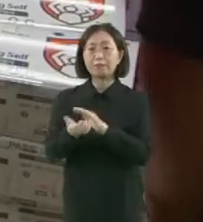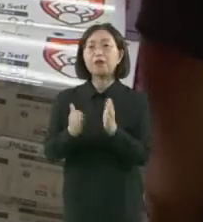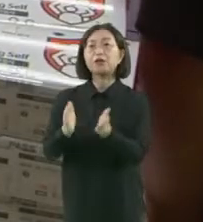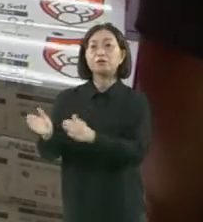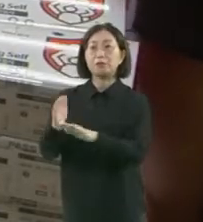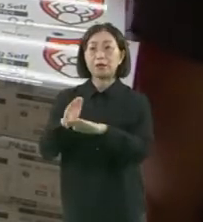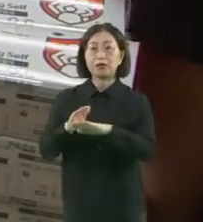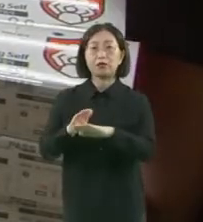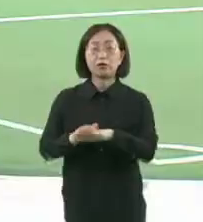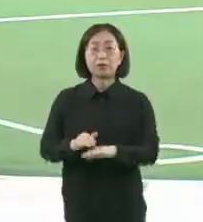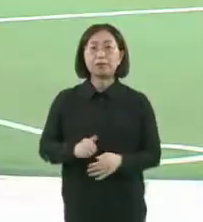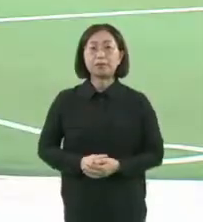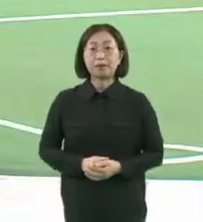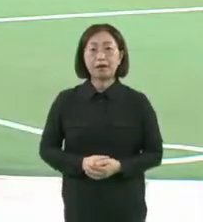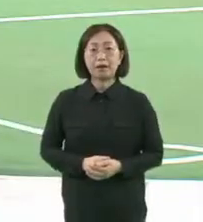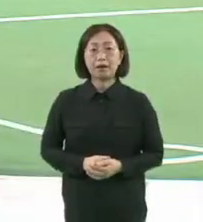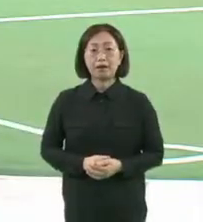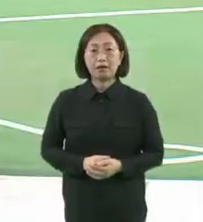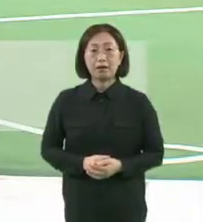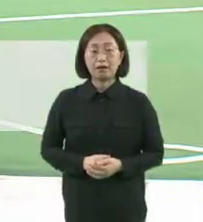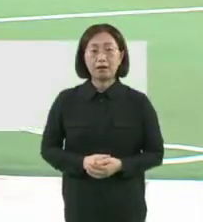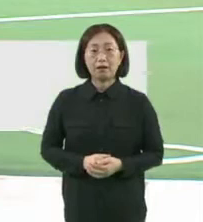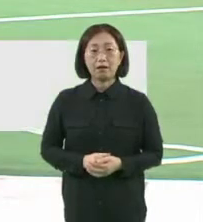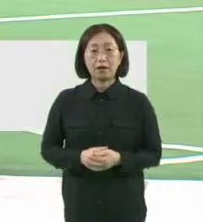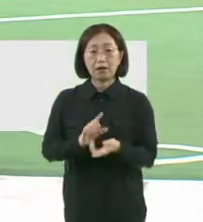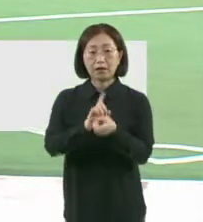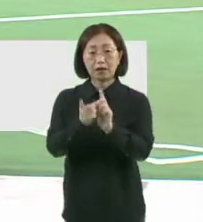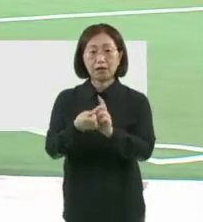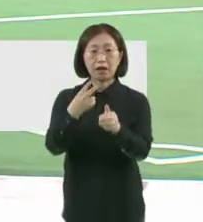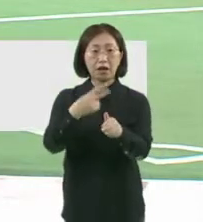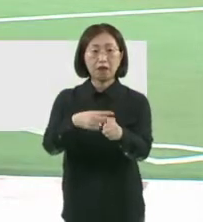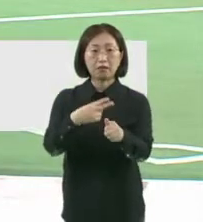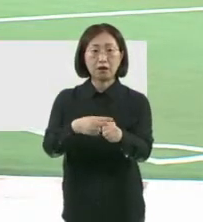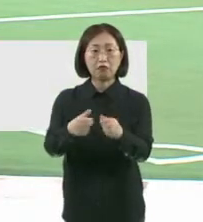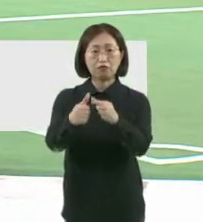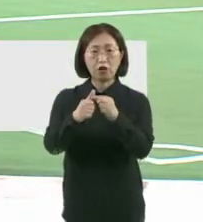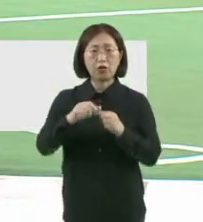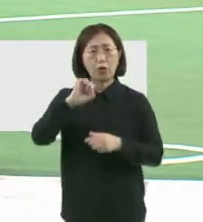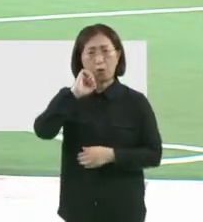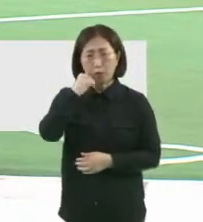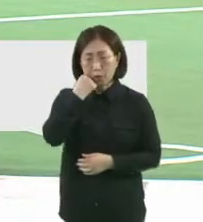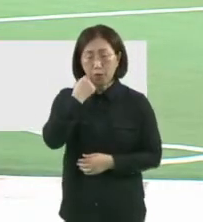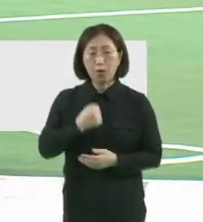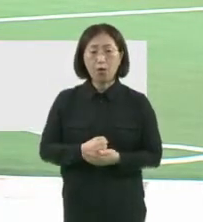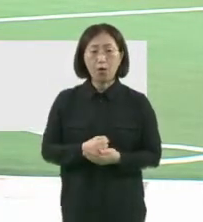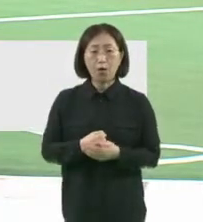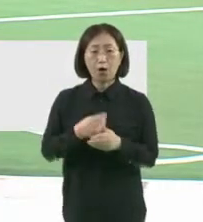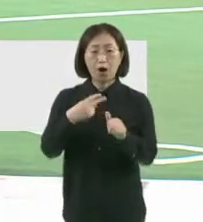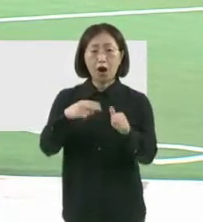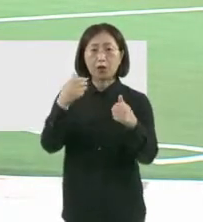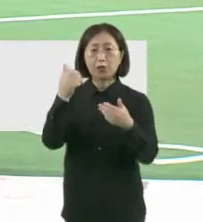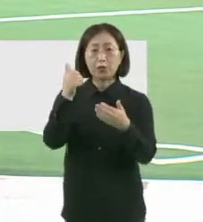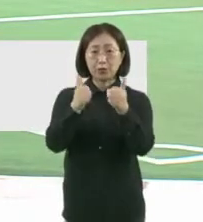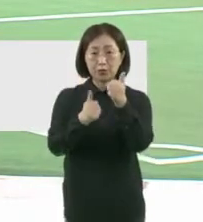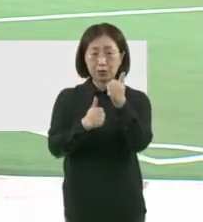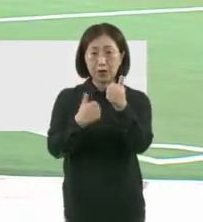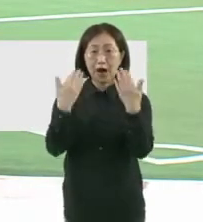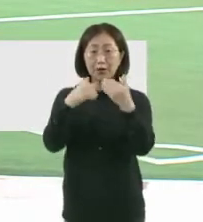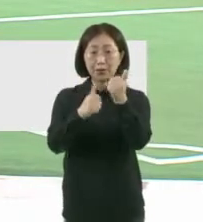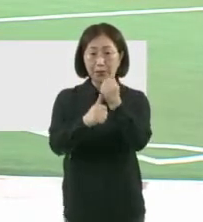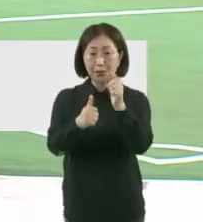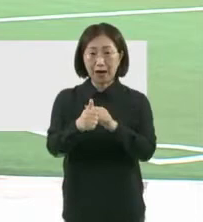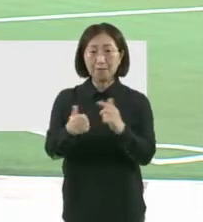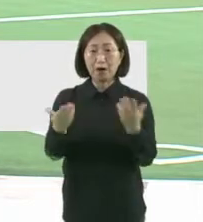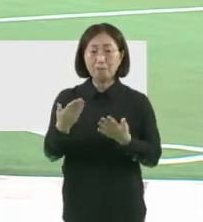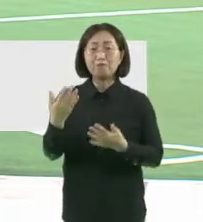있습니다. 현실적으로 대체 강사가 구하기가 너무나도 어렵습니다. 지금 교감 선생님들 업무 중에